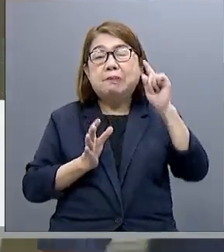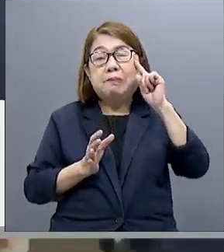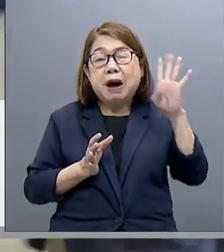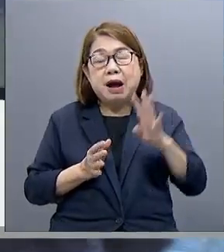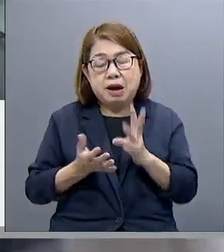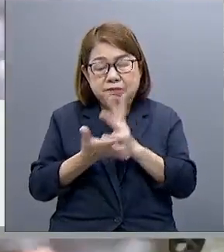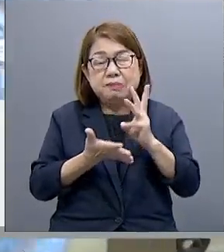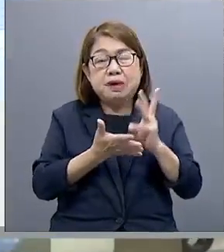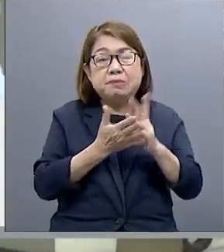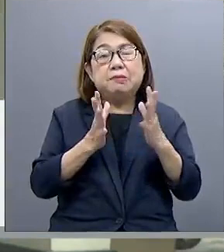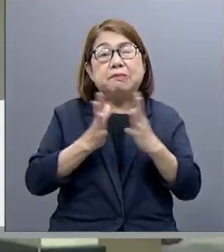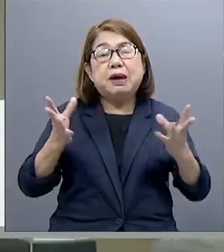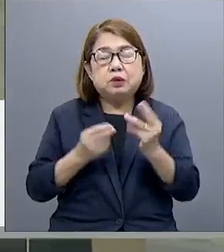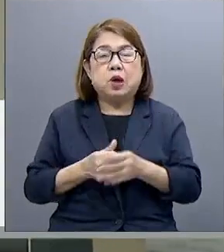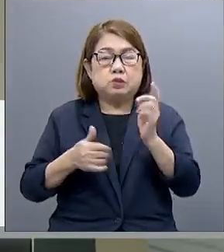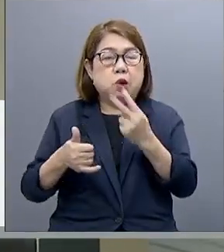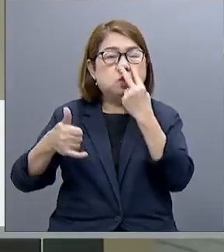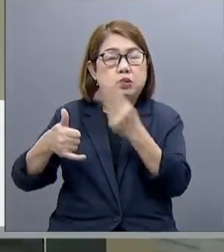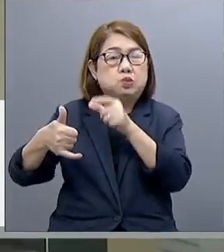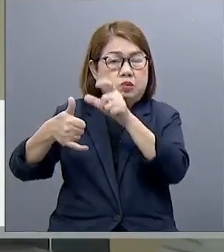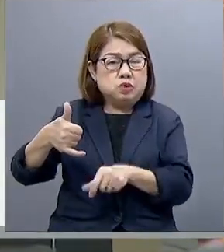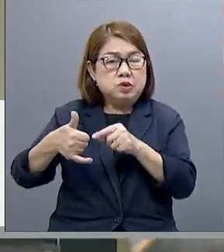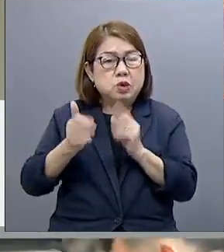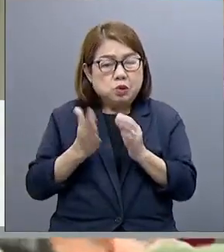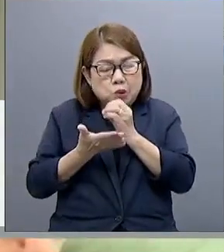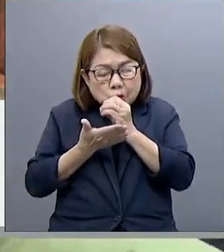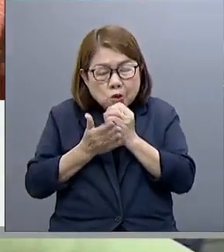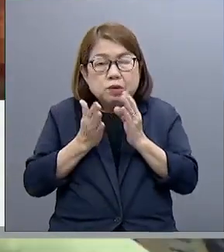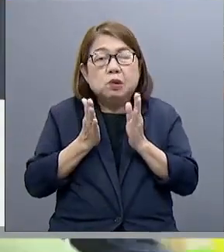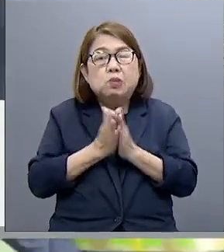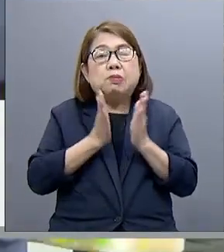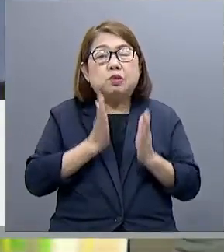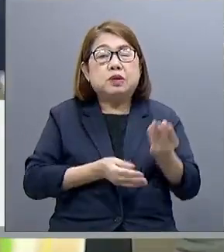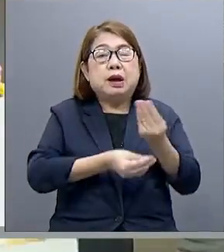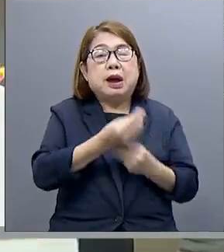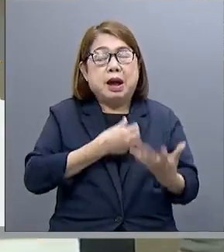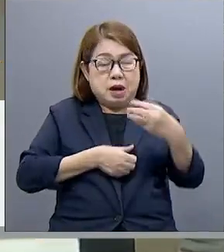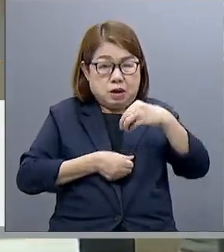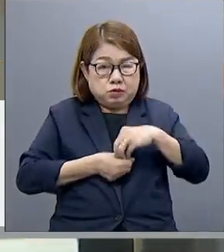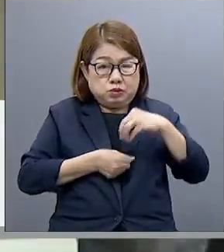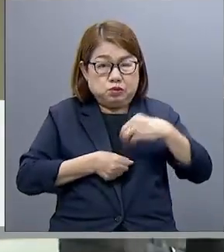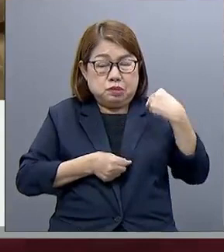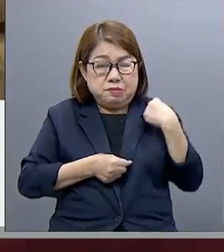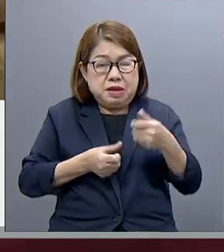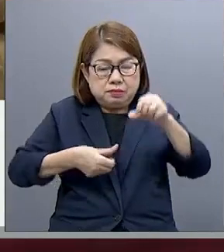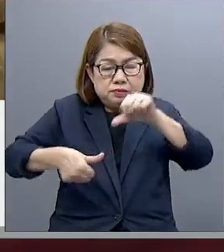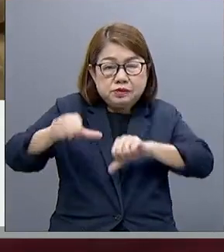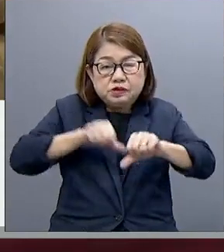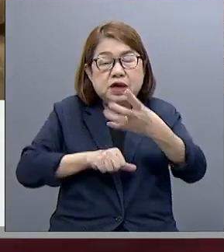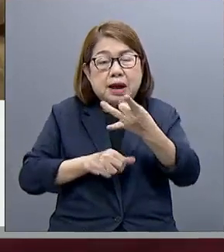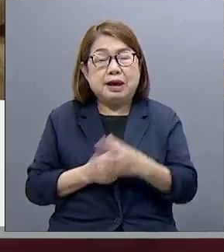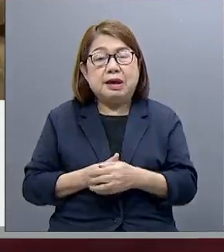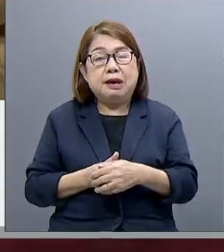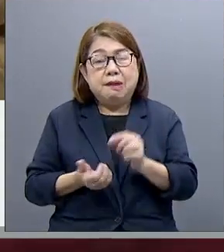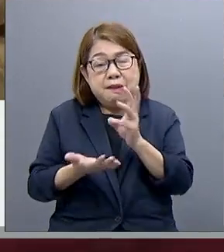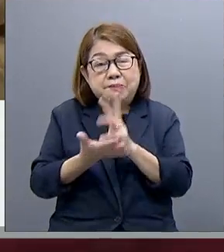เม็ดต้องดูจากพฤติกรรมผู้เสพผู้ขายและปริมาณสารเสพติดในเม็ดนะคะซึ่งยาบ้าน 1เม็ด